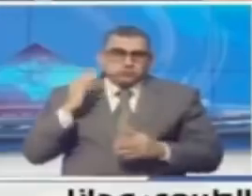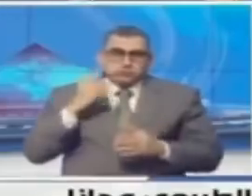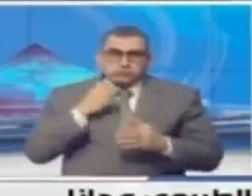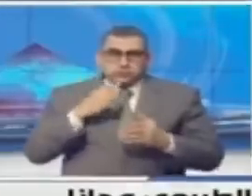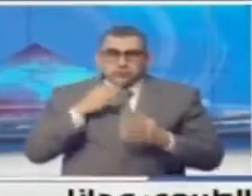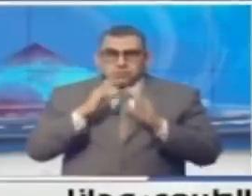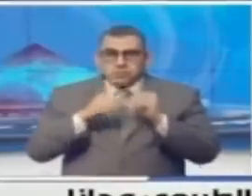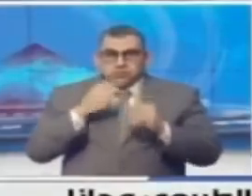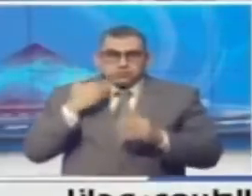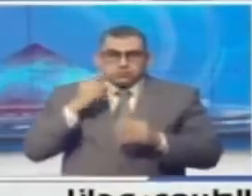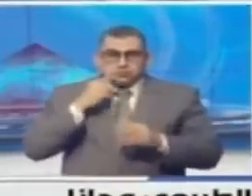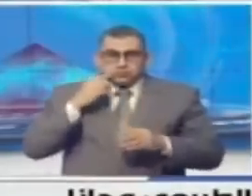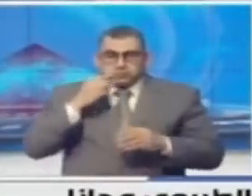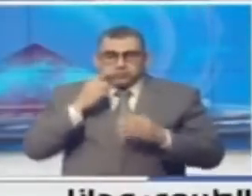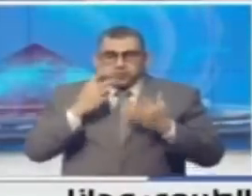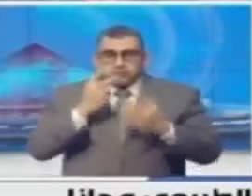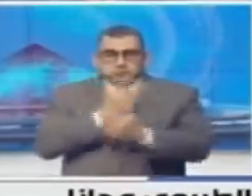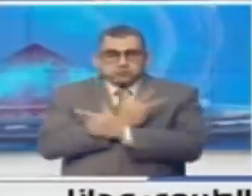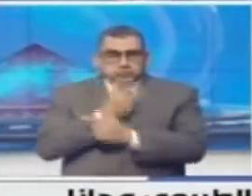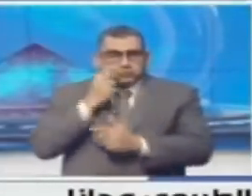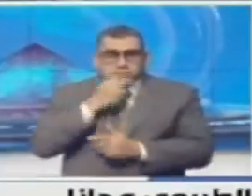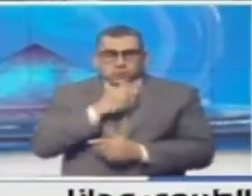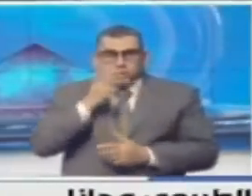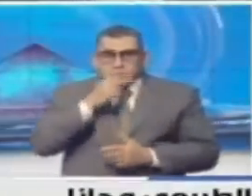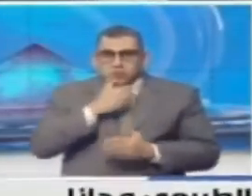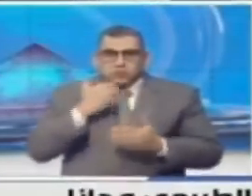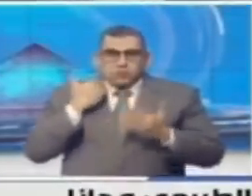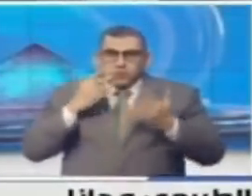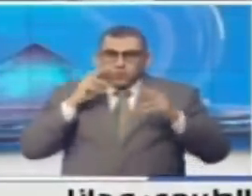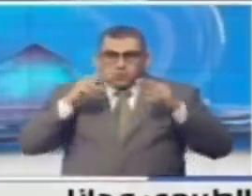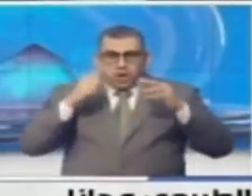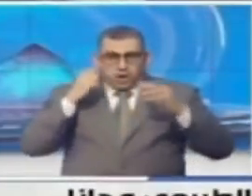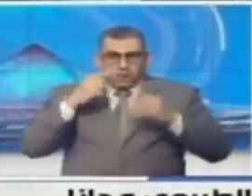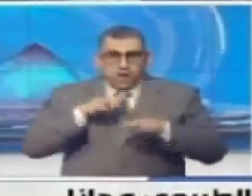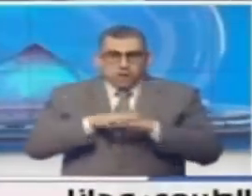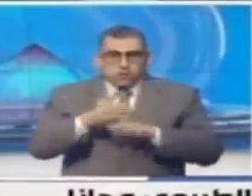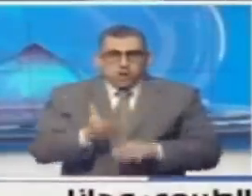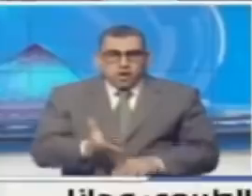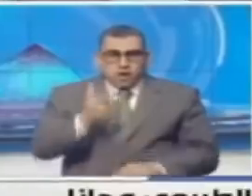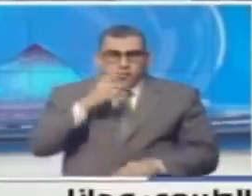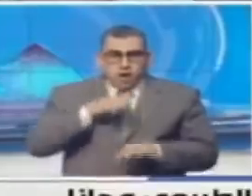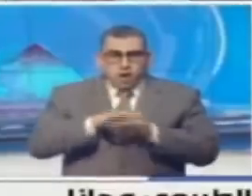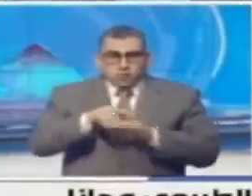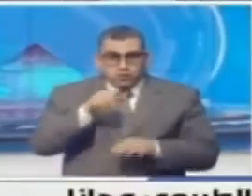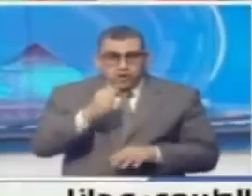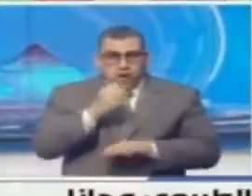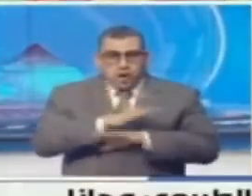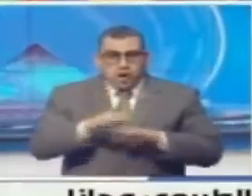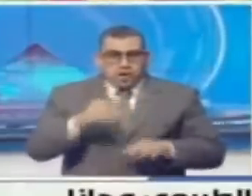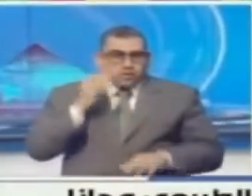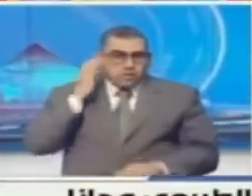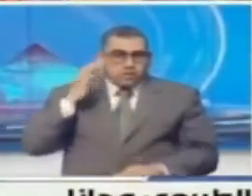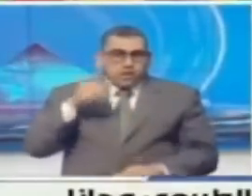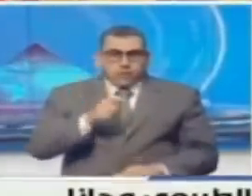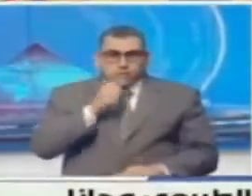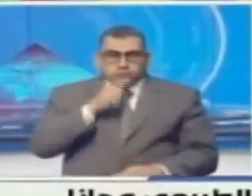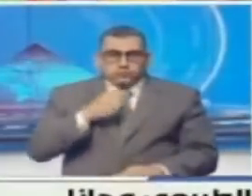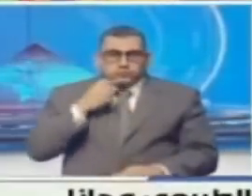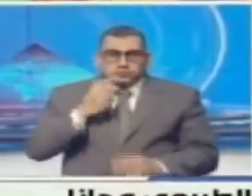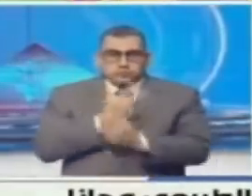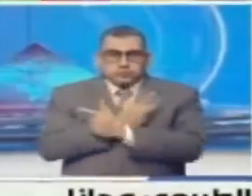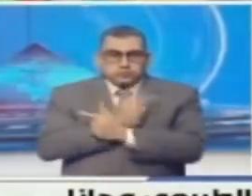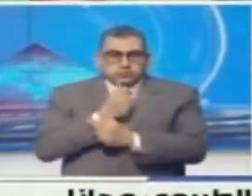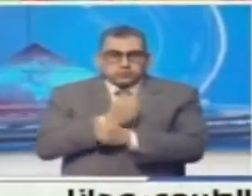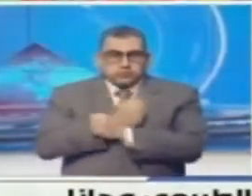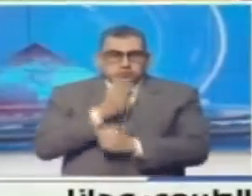المصرية والتراث وطبيعتها وازدهارها، ويؤكد على أن أسوان أرض الذهب ومنبع الحضارة